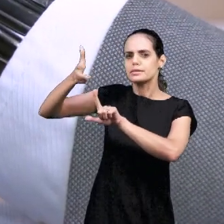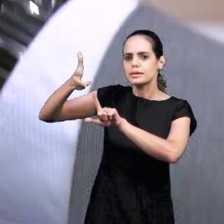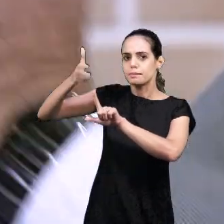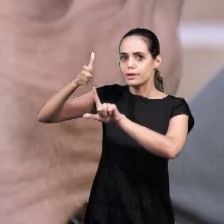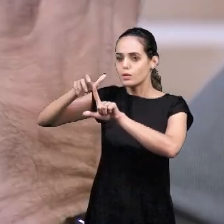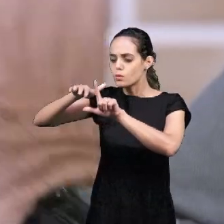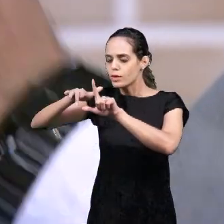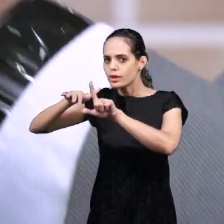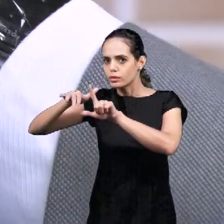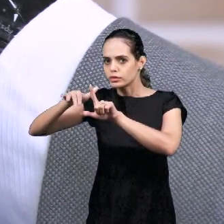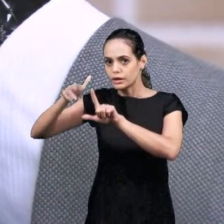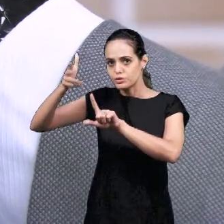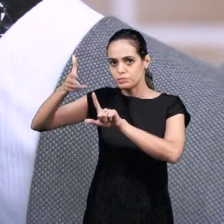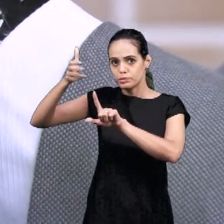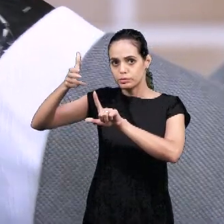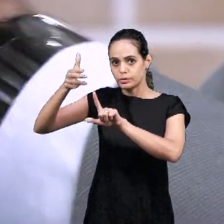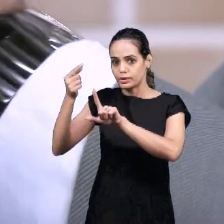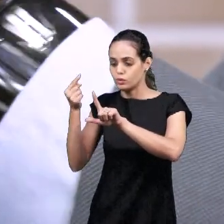code a été